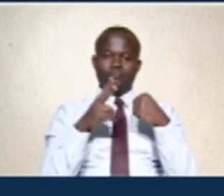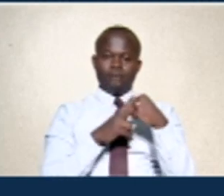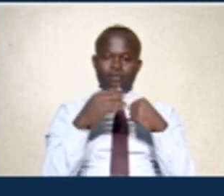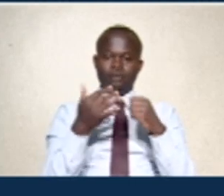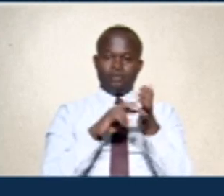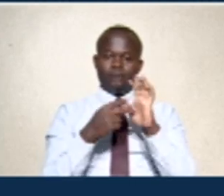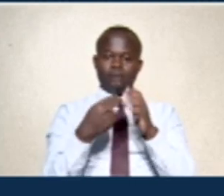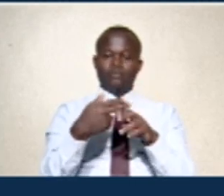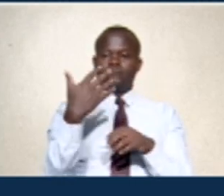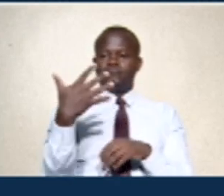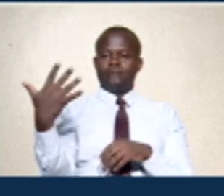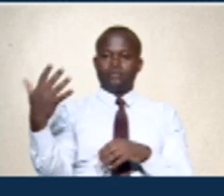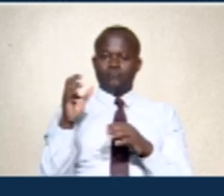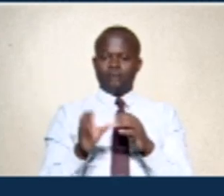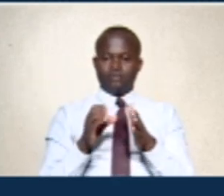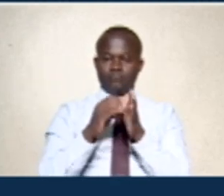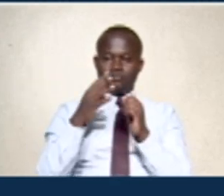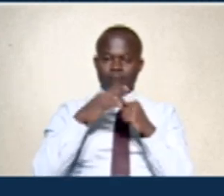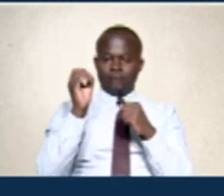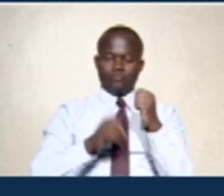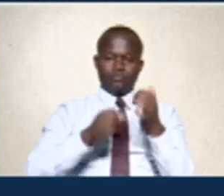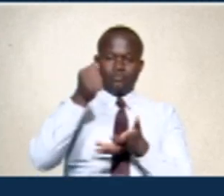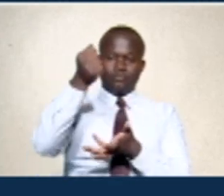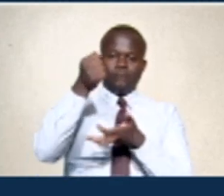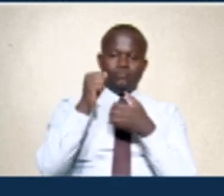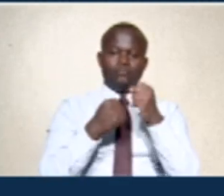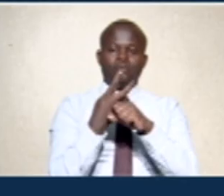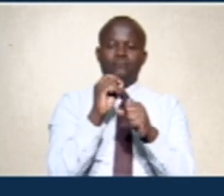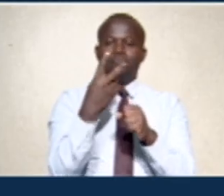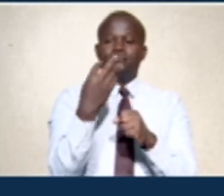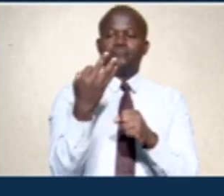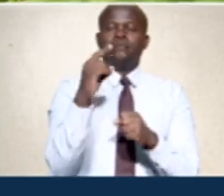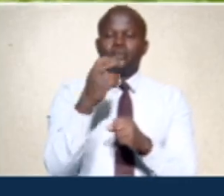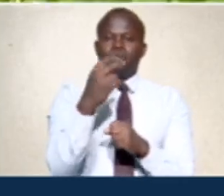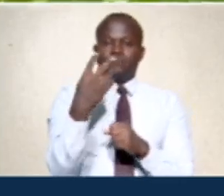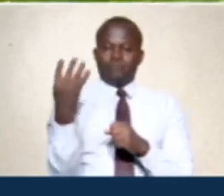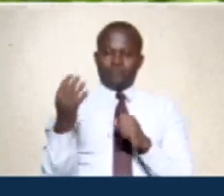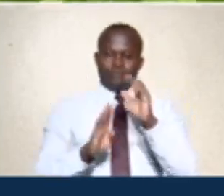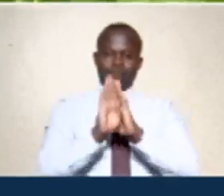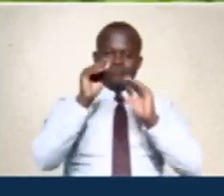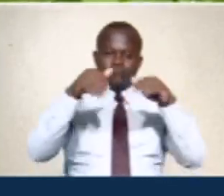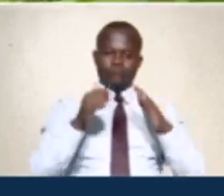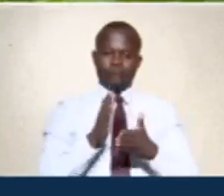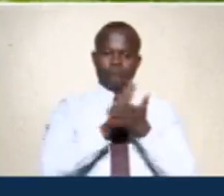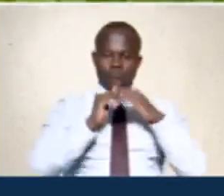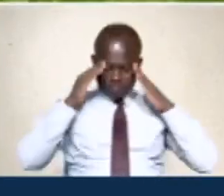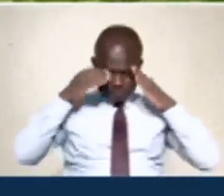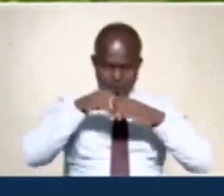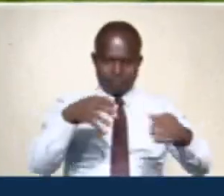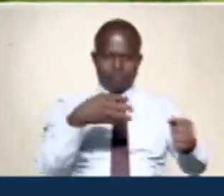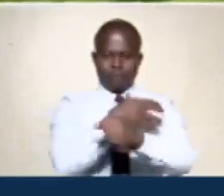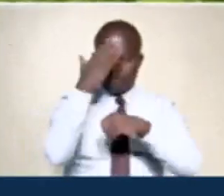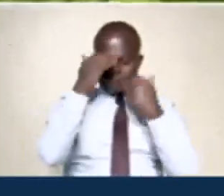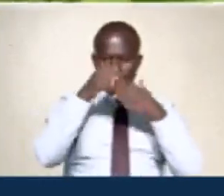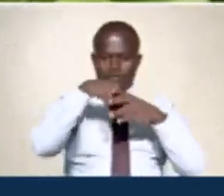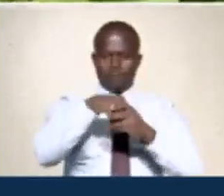975 ni ukuvuga 55 n'ibic9% by'ingengo y'imari ya 2023-2024 guteza imbere ubuhinzi ni bimwe byashyizwemo imbaraga bitewe n'uko